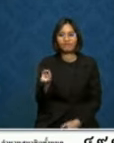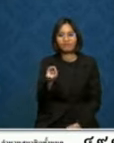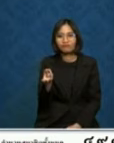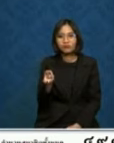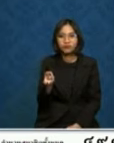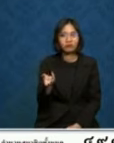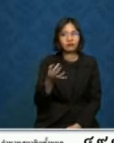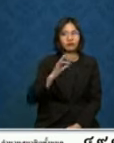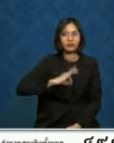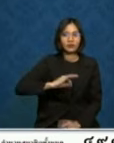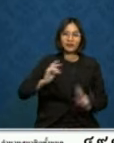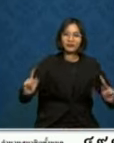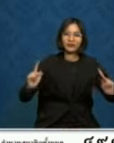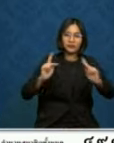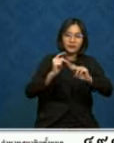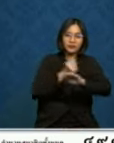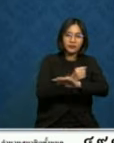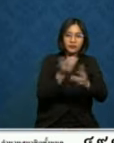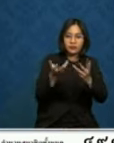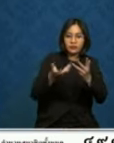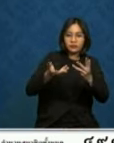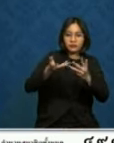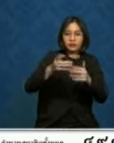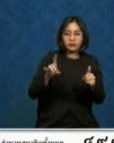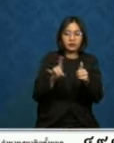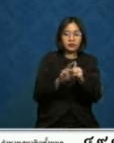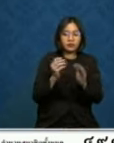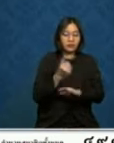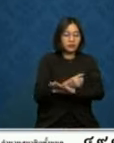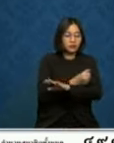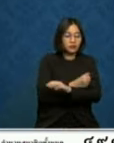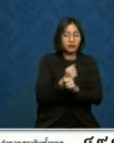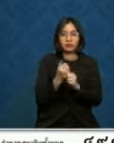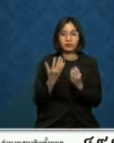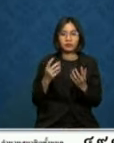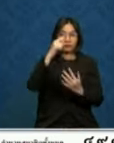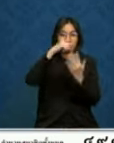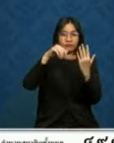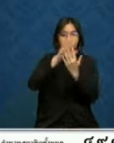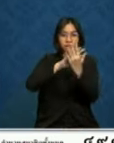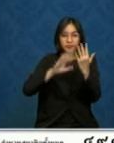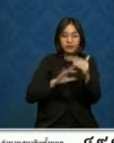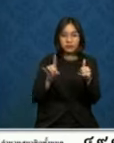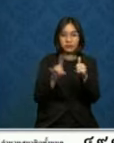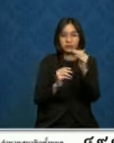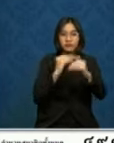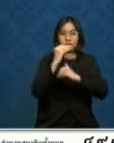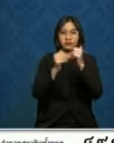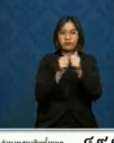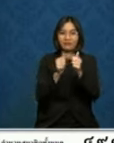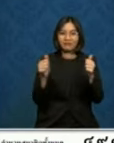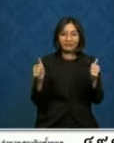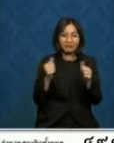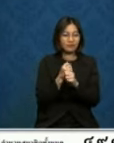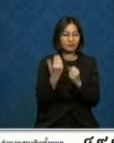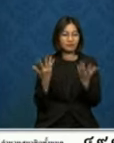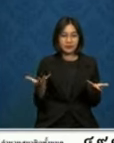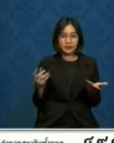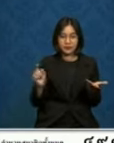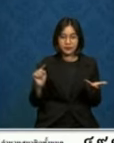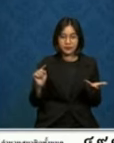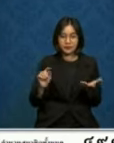นรู้สึกว่ากระทรวงแรงงานจะไปยกระดับคุณภาพชีวิตของพี่น้องแรงงานในประเทศนี้ให้มีคุณภาพชีวิตที่ดีขึ้นได้อย่าง